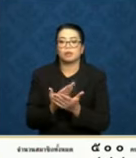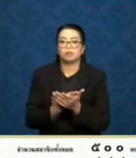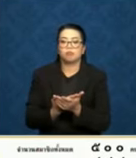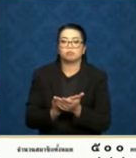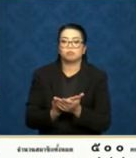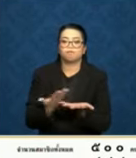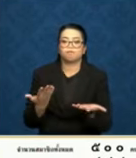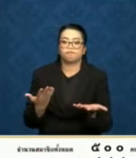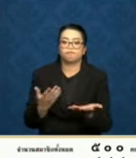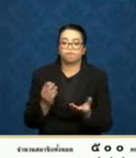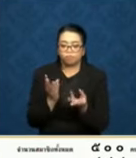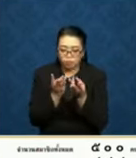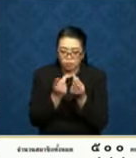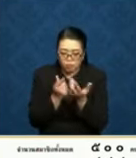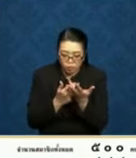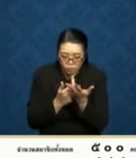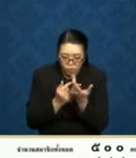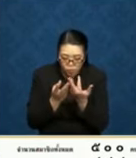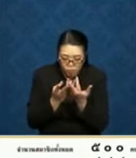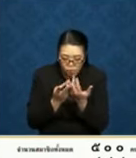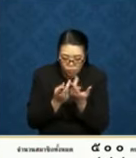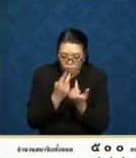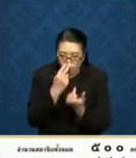ตัวเลขและตกใจครั